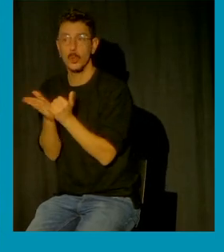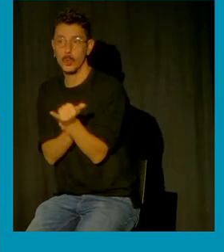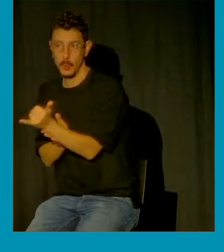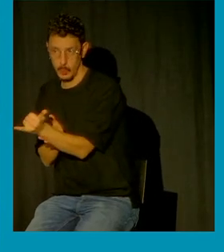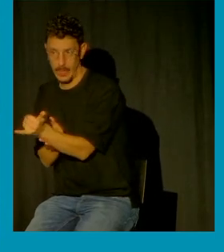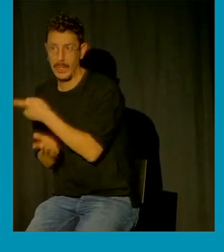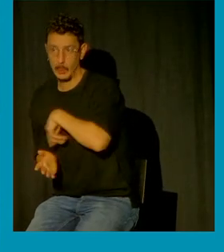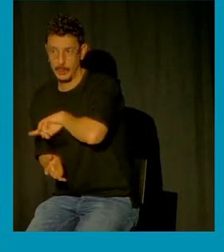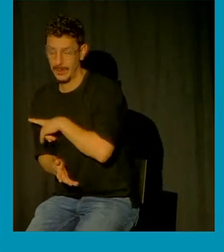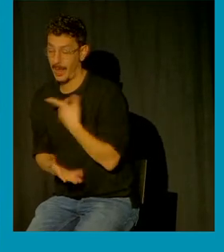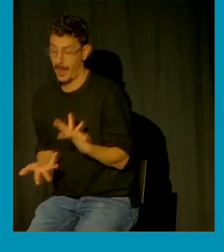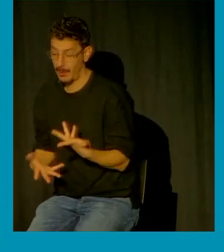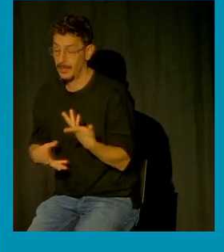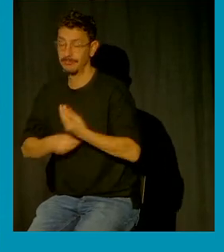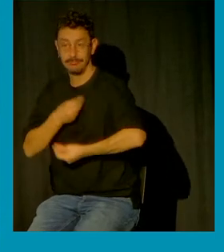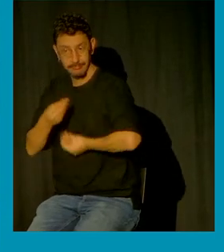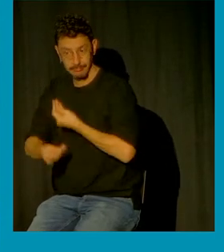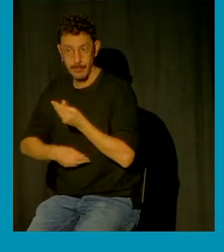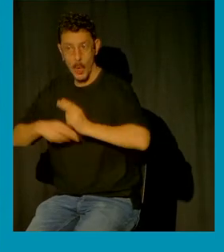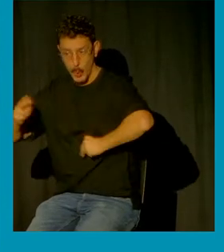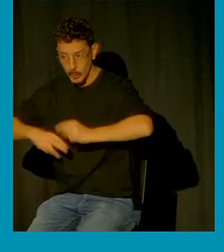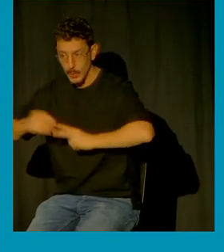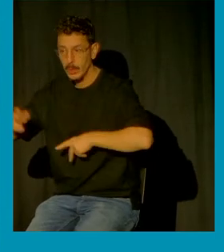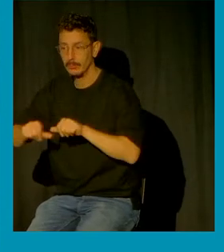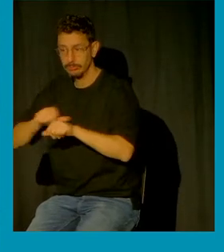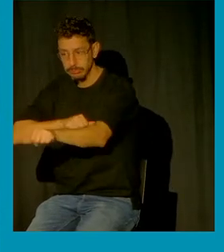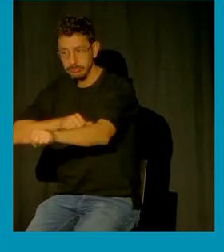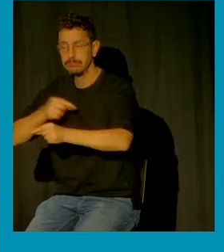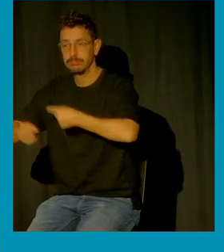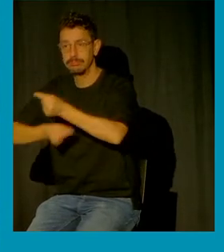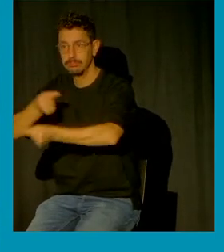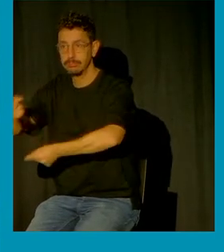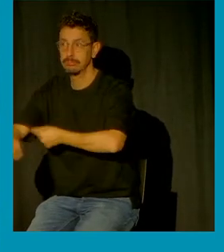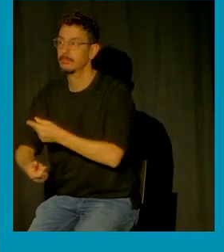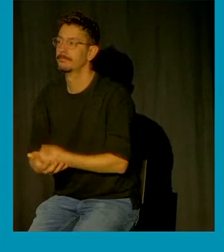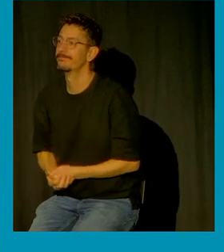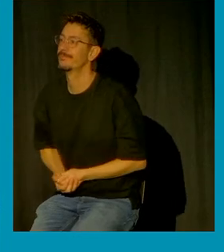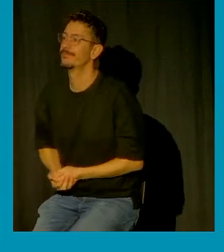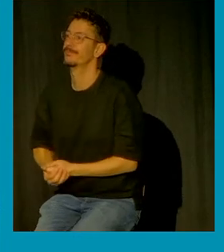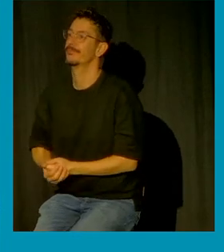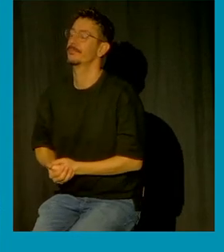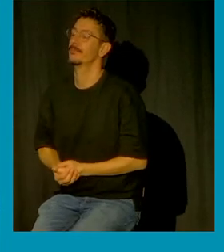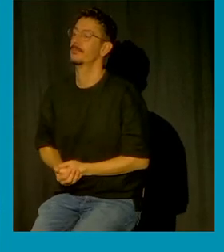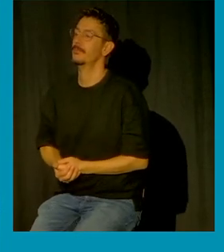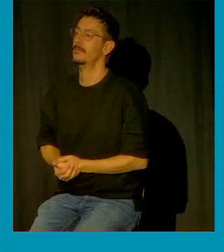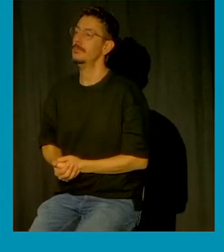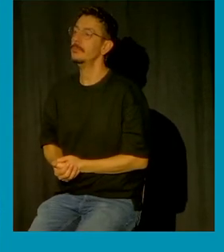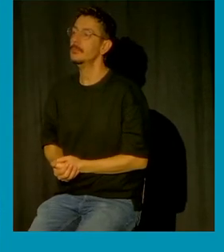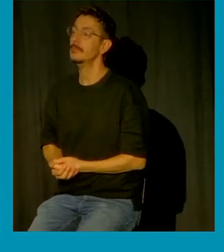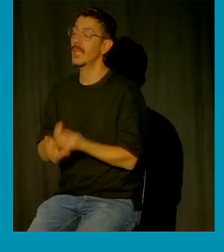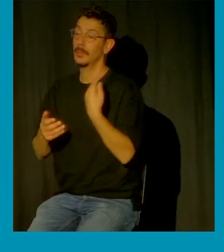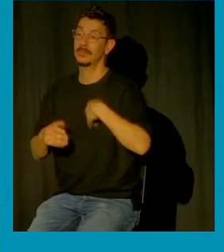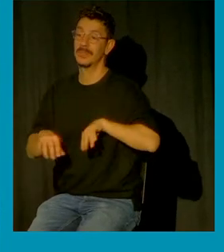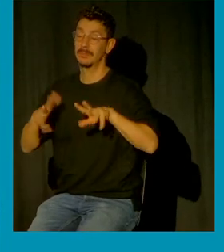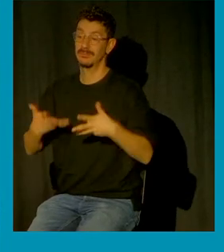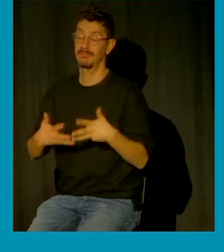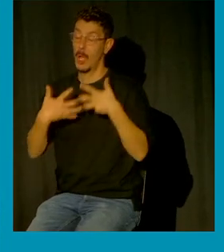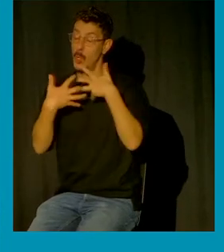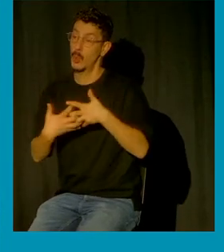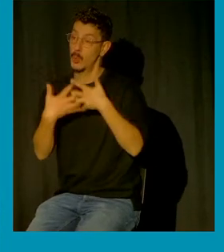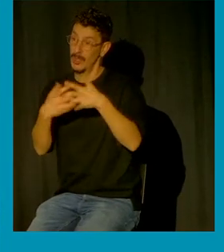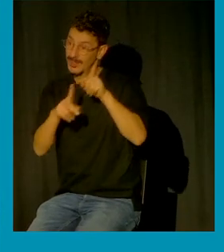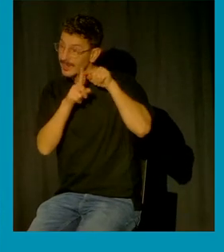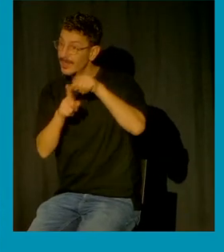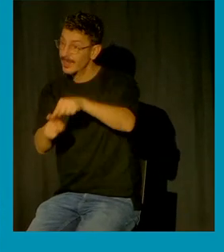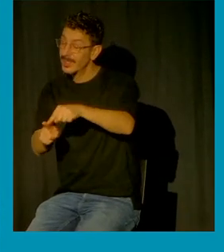full de ruta que construïrem en aquest que construïm en aquesta lluita per la erradicació de les violències